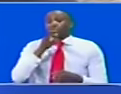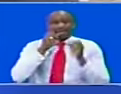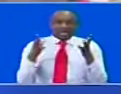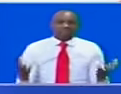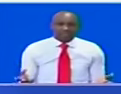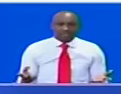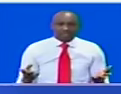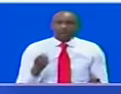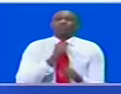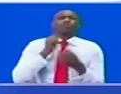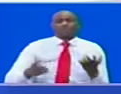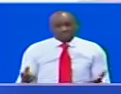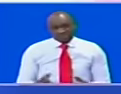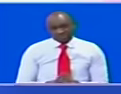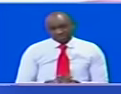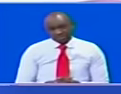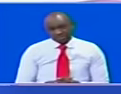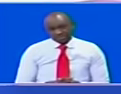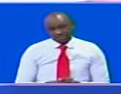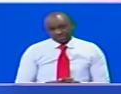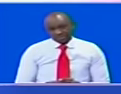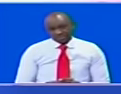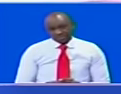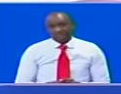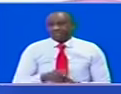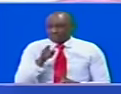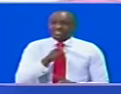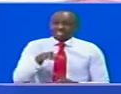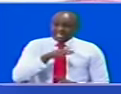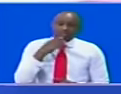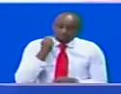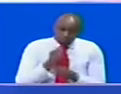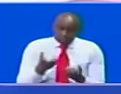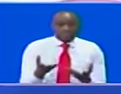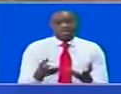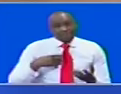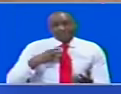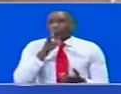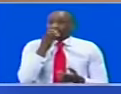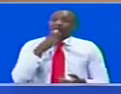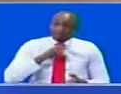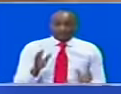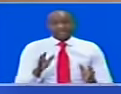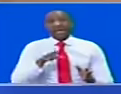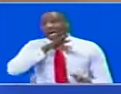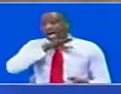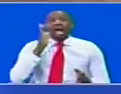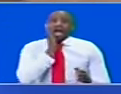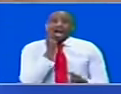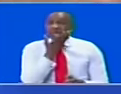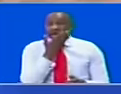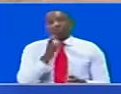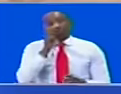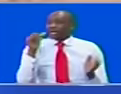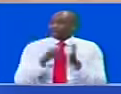maji. Sasa tunaona afadhali hata tukae bila tuko hivi. Ambayo ilimradi tu yashuke kooni. Rangi ya maji